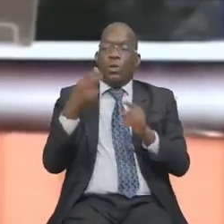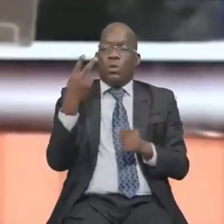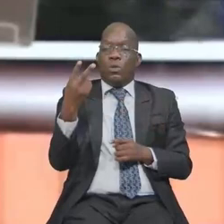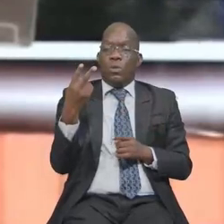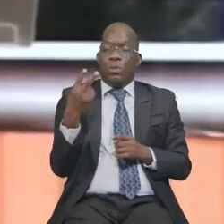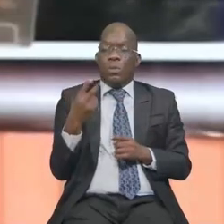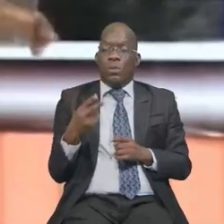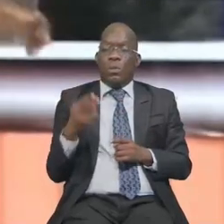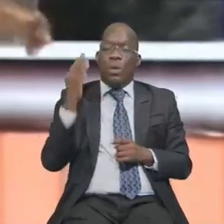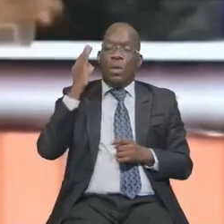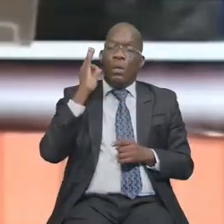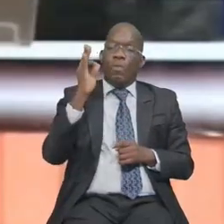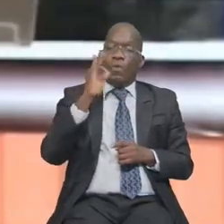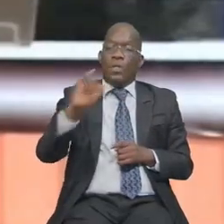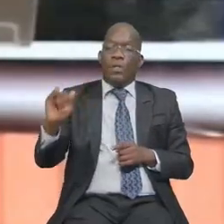Prêcher